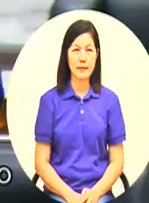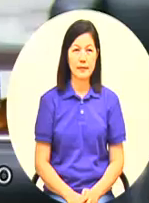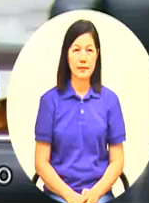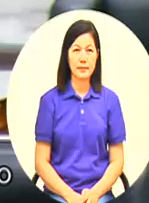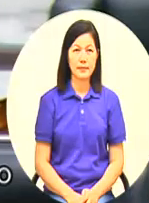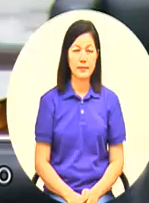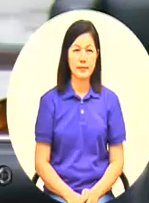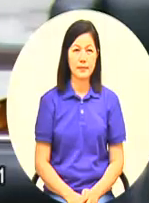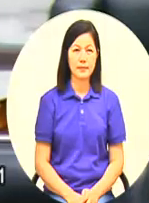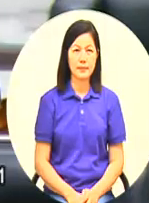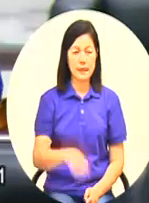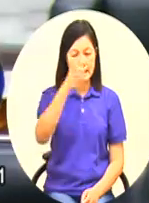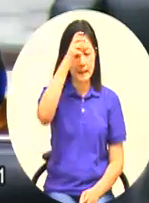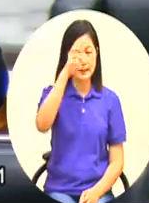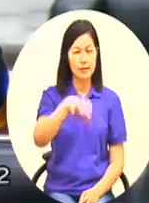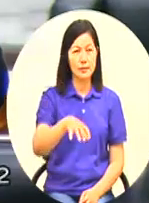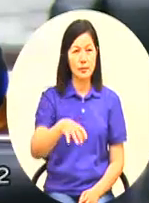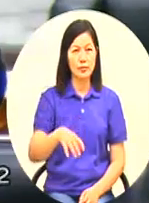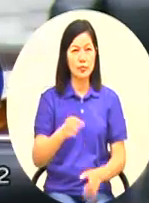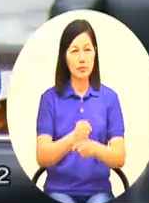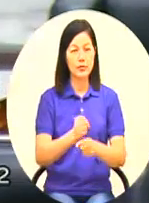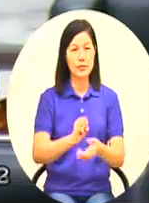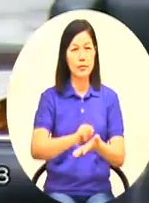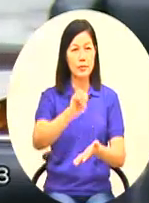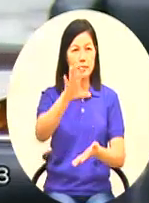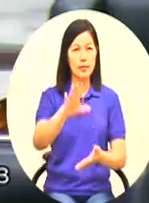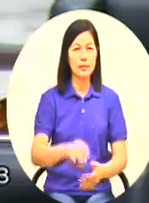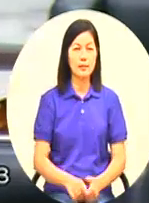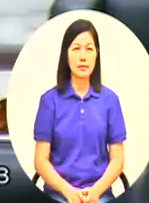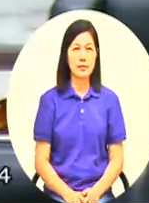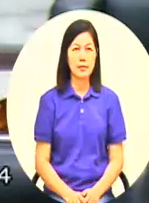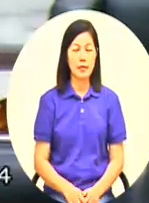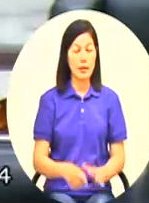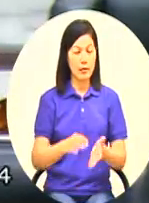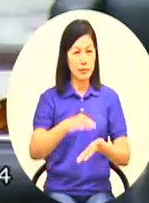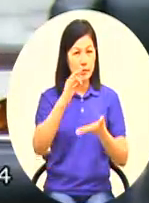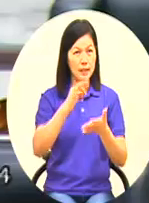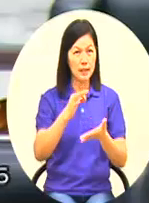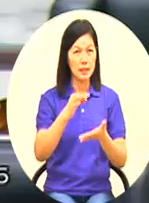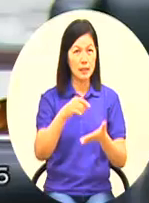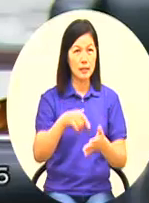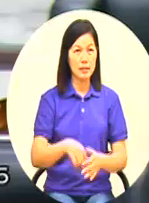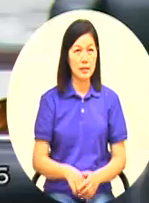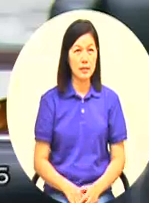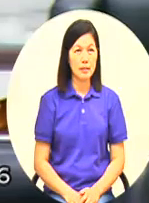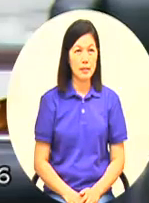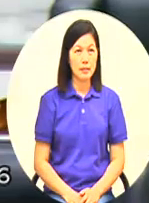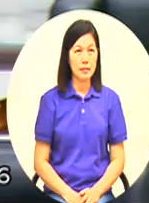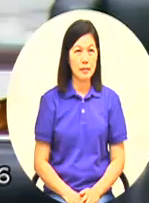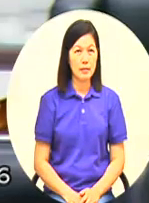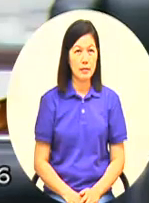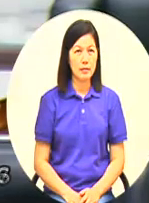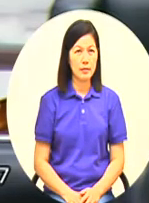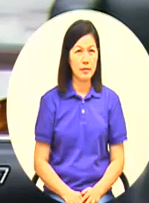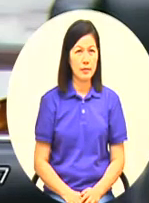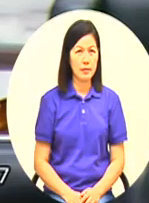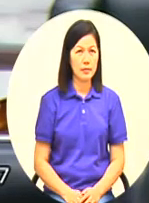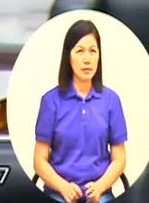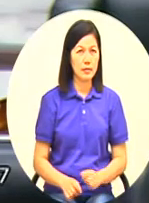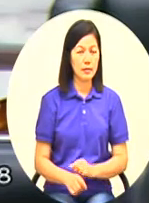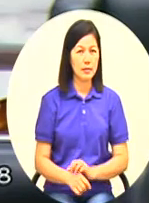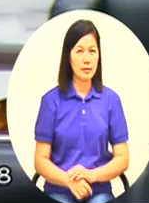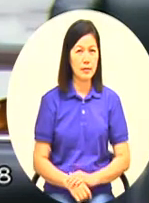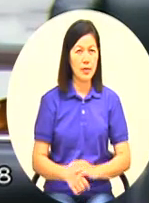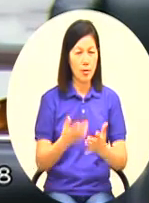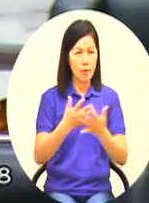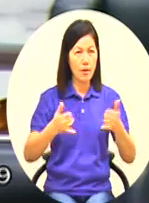我们警察局我们的业务报告里面有说到，我们的嚣张广道已经非常的国际化，也网络